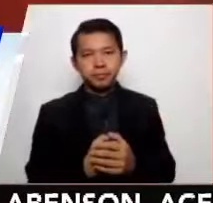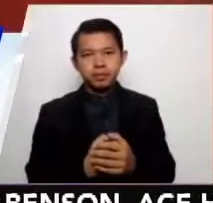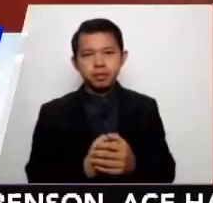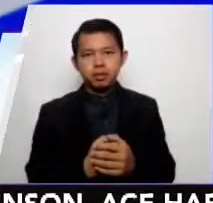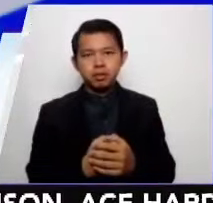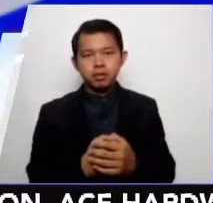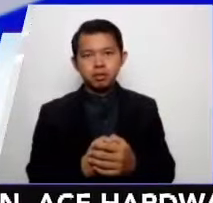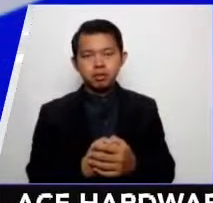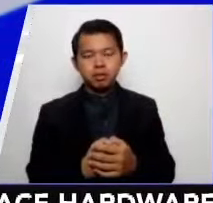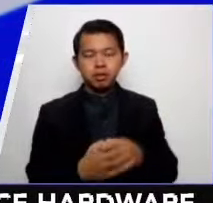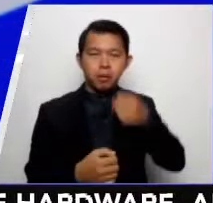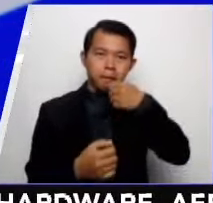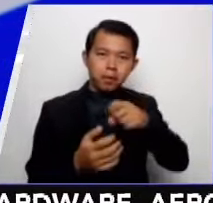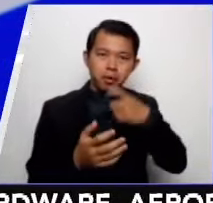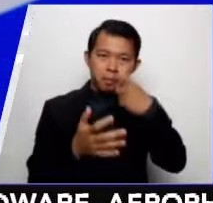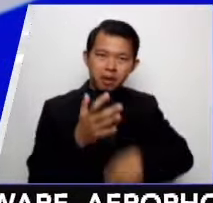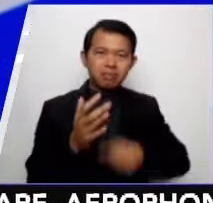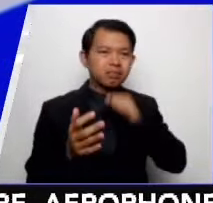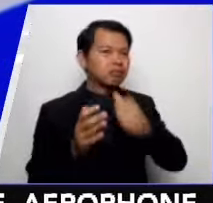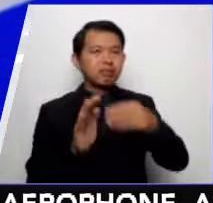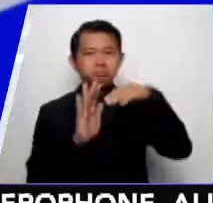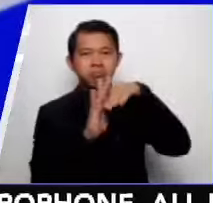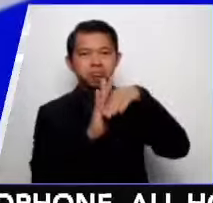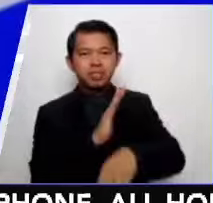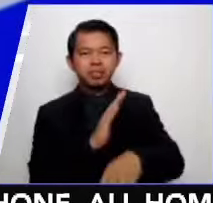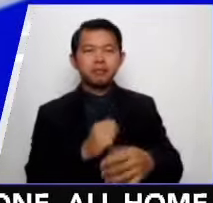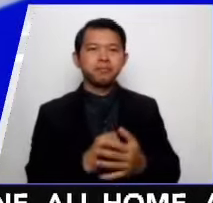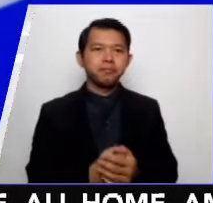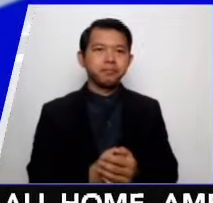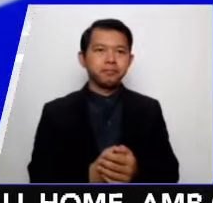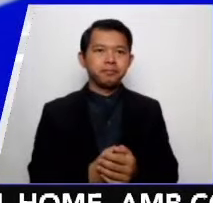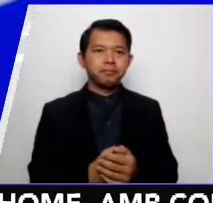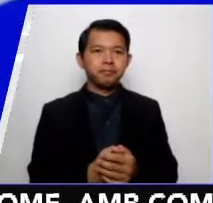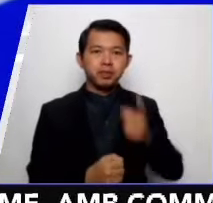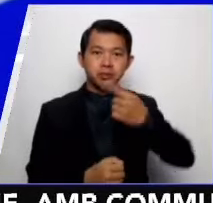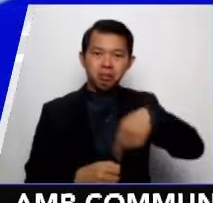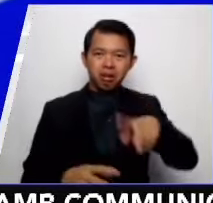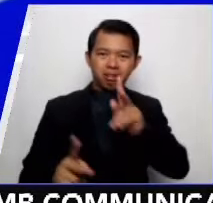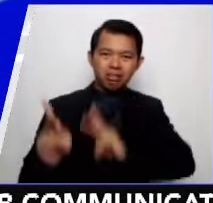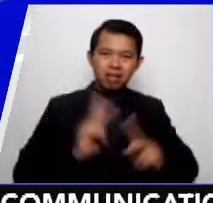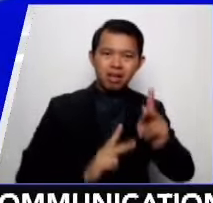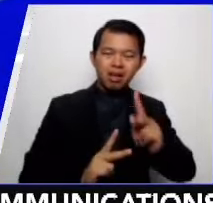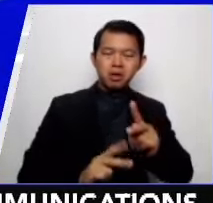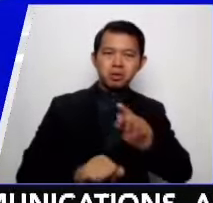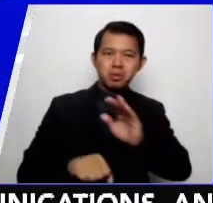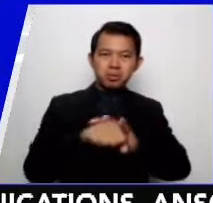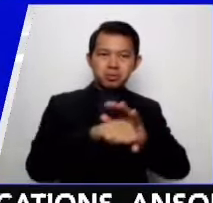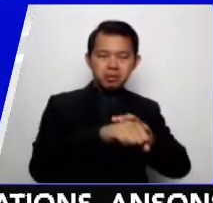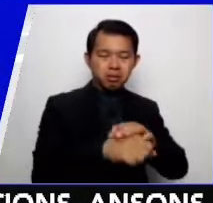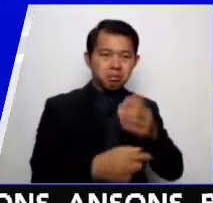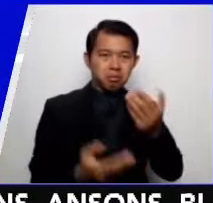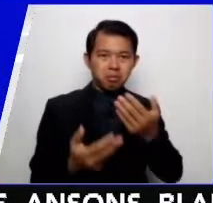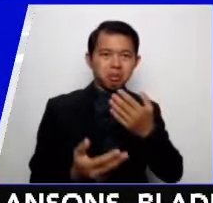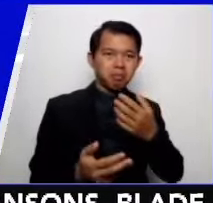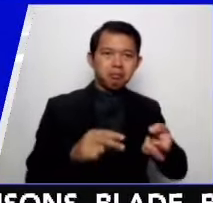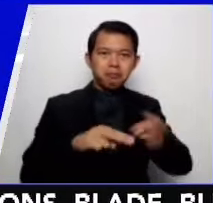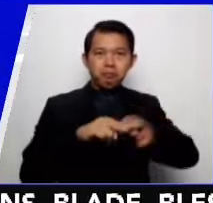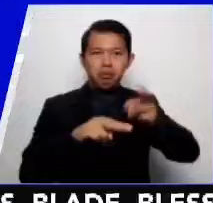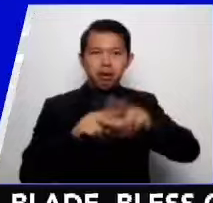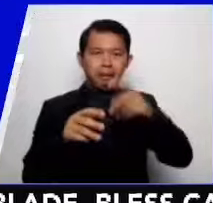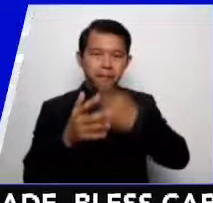prices. Parang tinatakot na naman ang tao sa sabihin tataas ang presyo. When in fact, yun naman